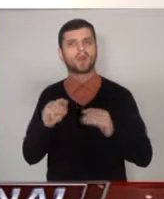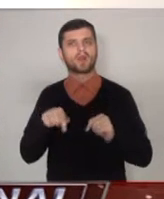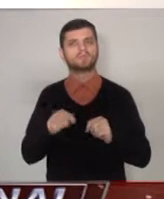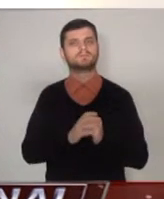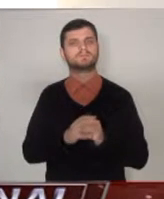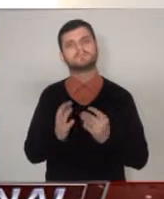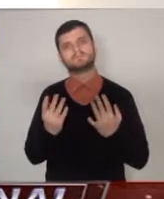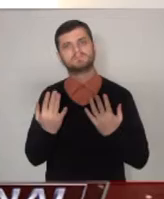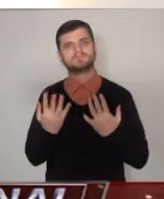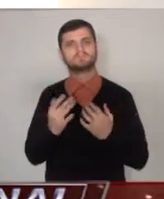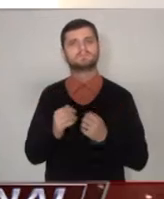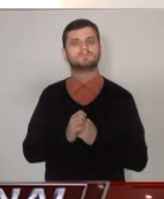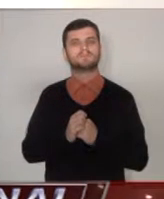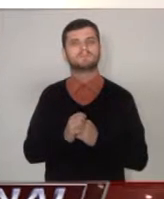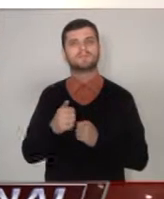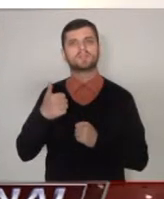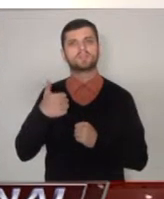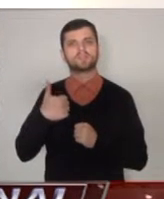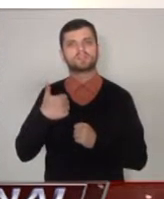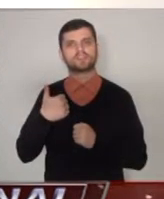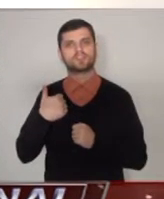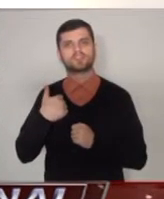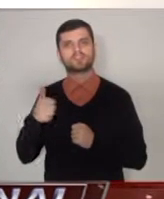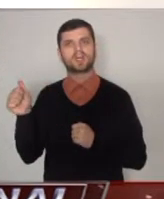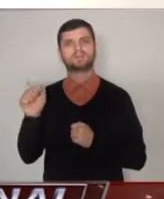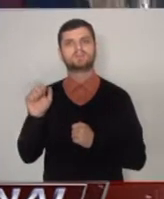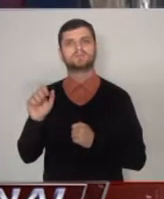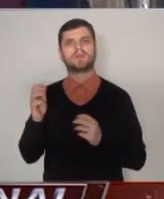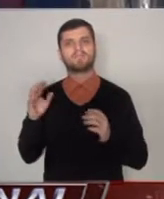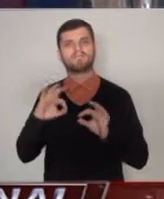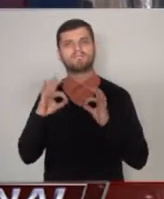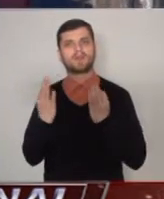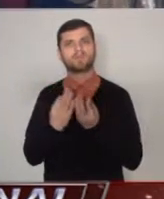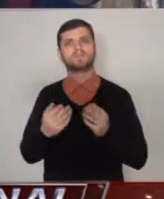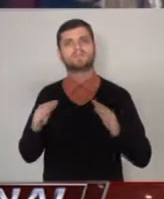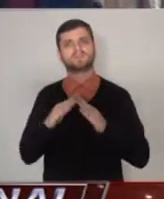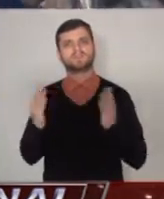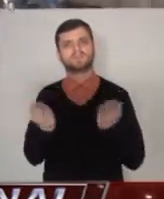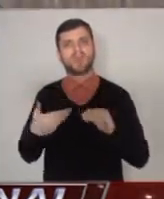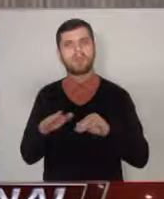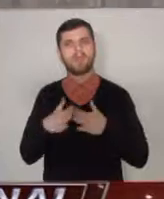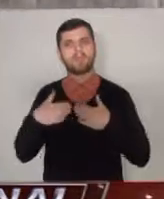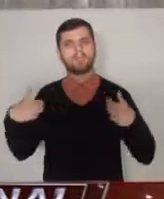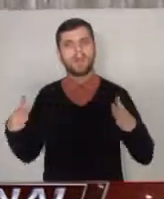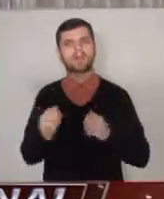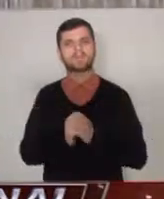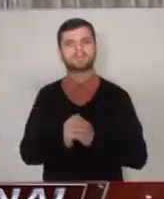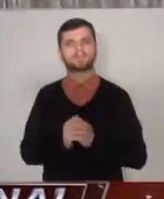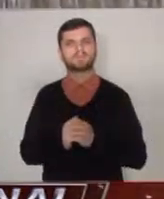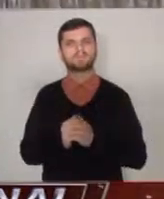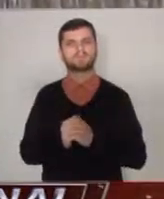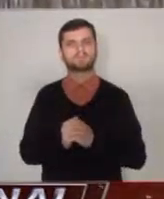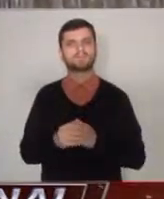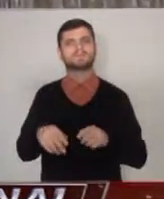de 600 de familii. Deci este satul cel mai mare. Podețe, noi Podețe. Cu șanțuri